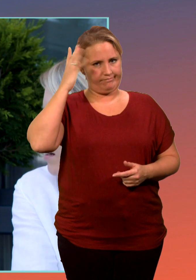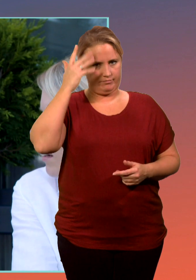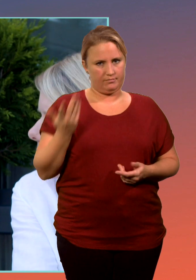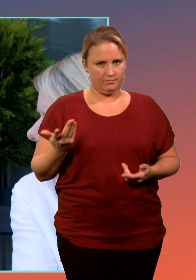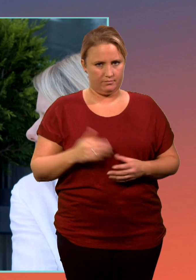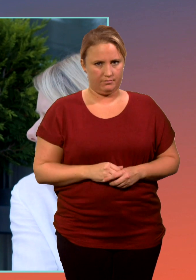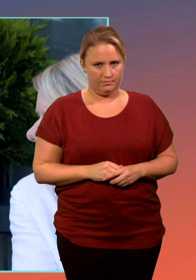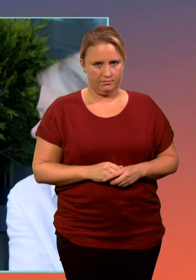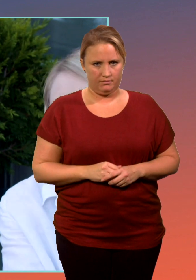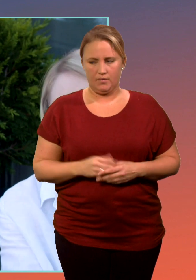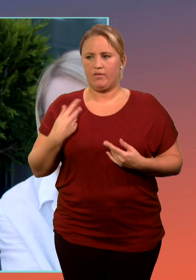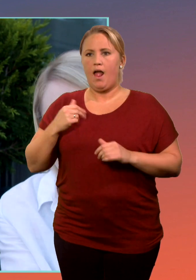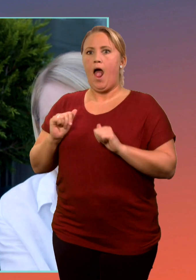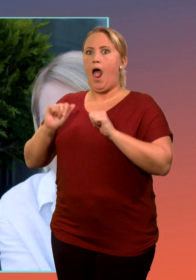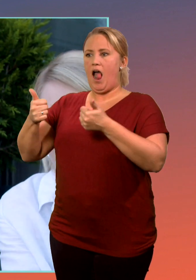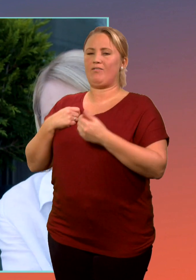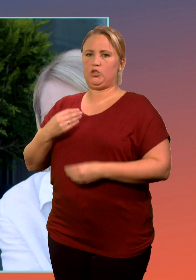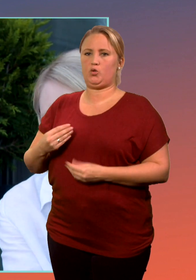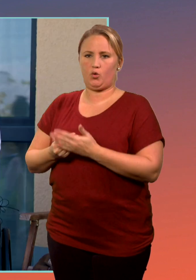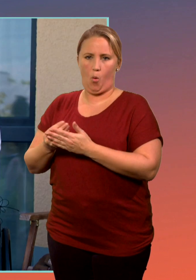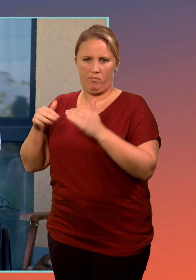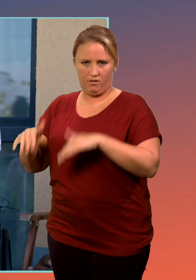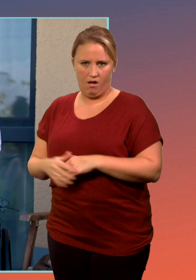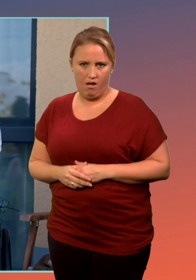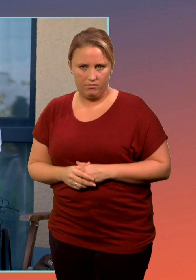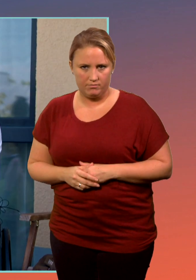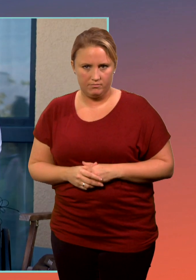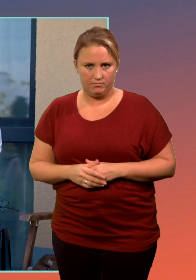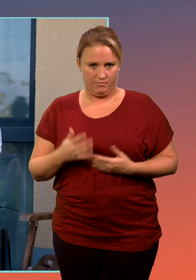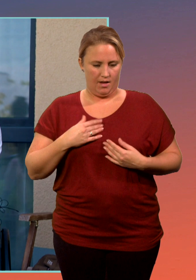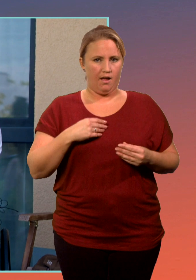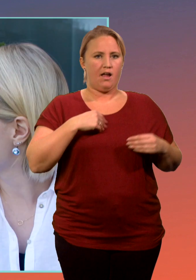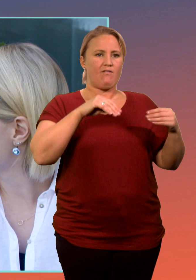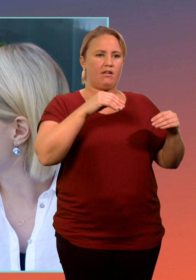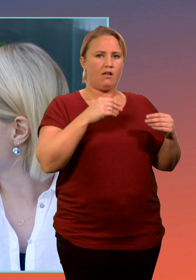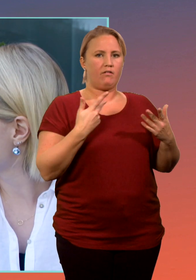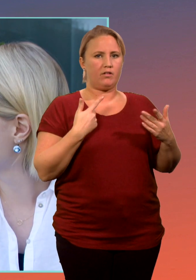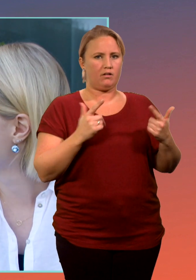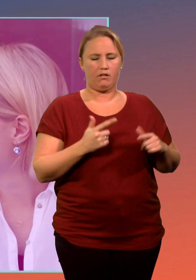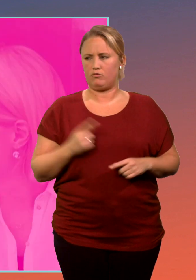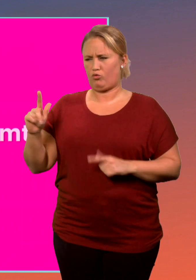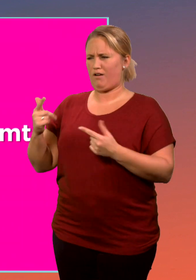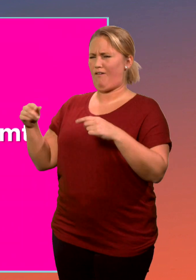enorm ausgeprägtes Helfersyndrom. Ja, genau, das ist auch noch sowas. Nicht, weil meine anderen Qualitäten zählen. Qualitäten?